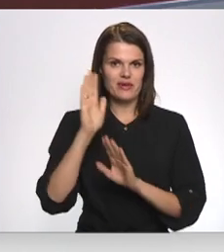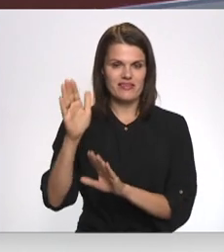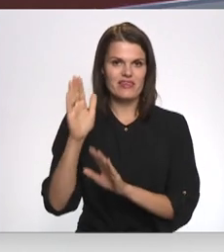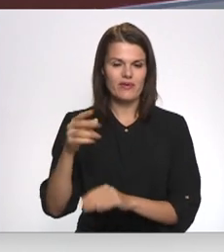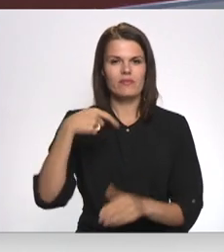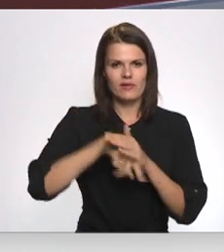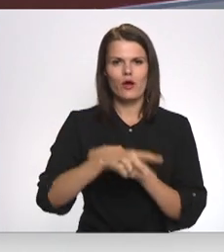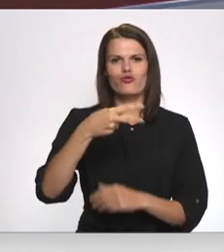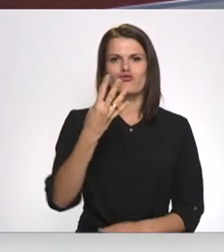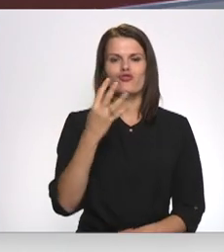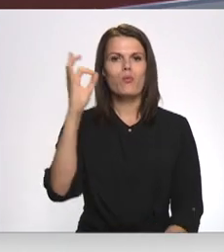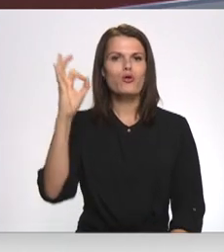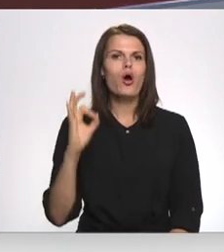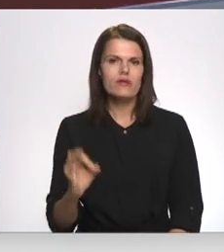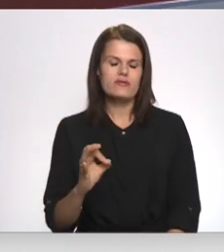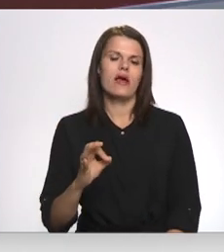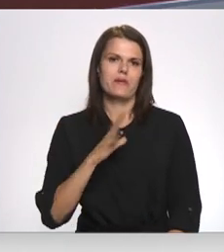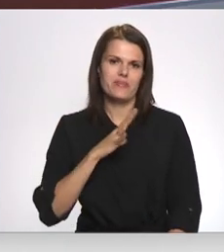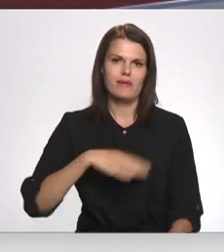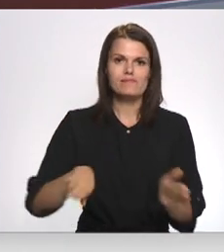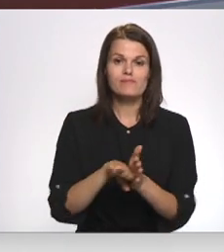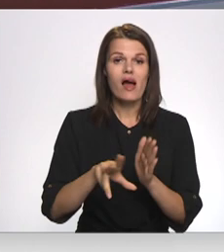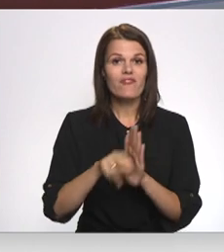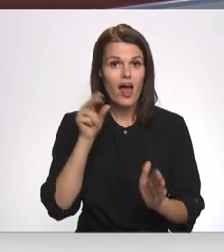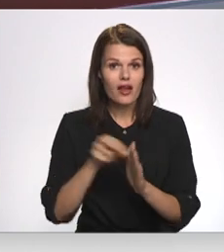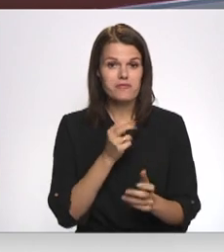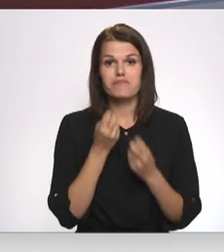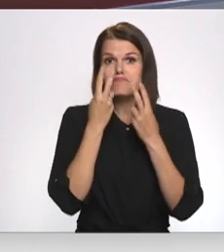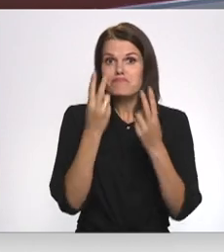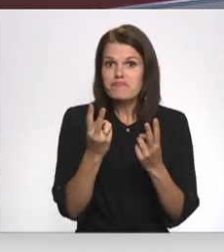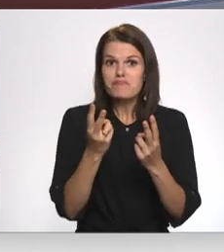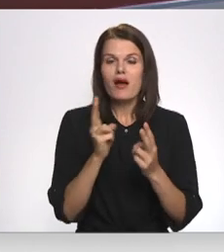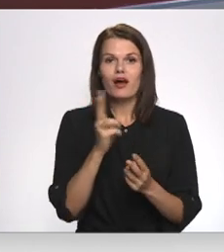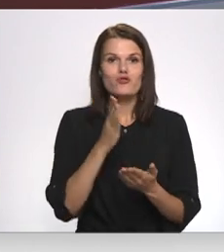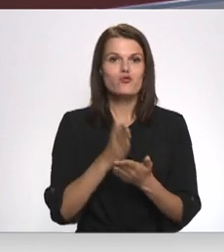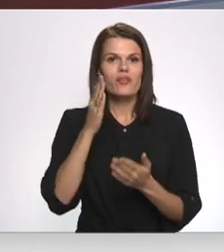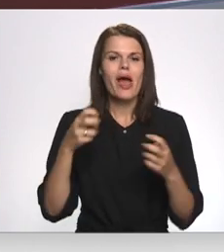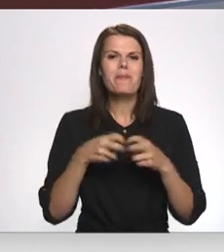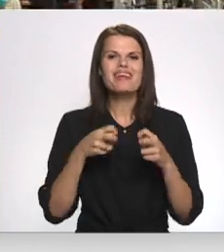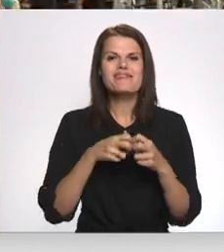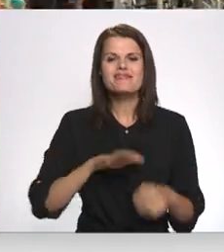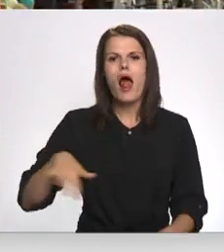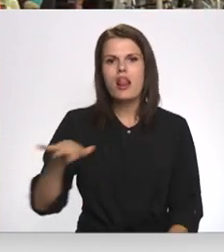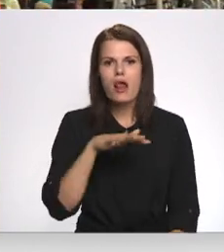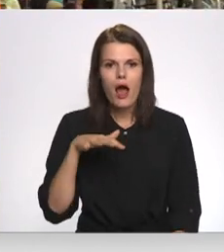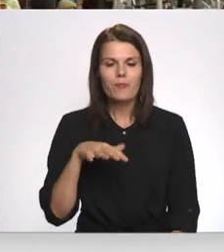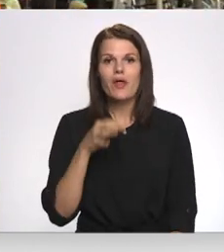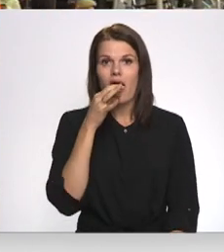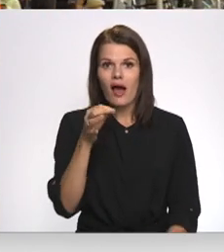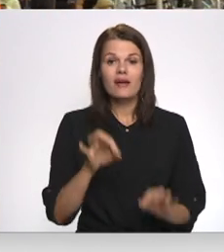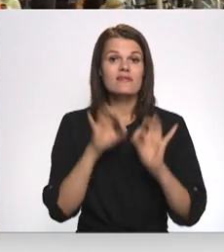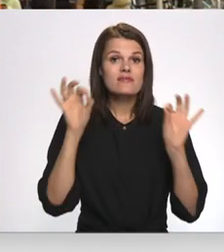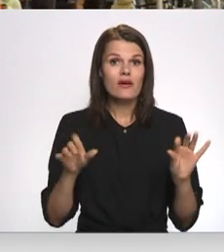jeb 24% izdarīja savu izvēli. Lūk ieskats pie vēlēšanu iecirkņa Briselē. Sākot no